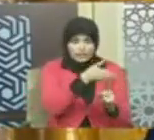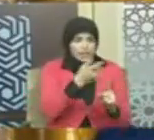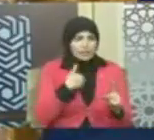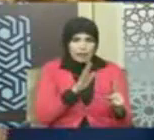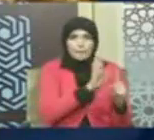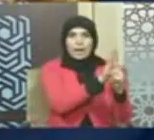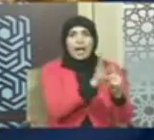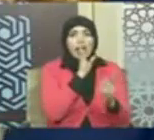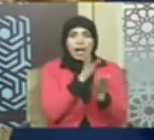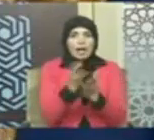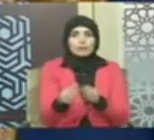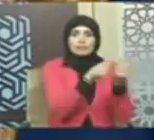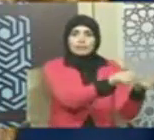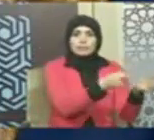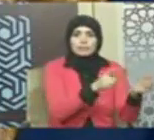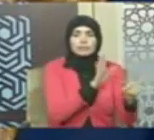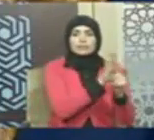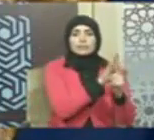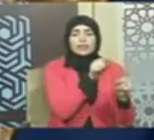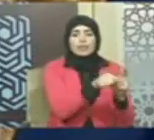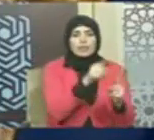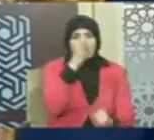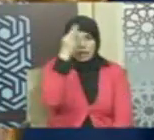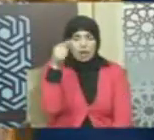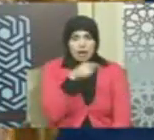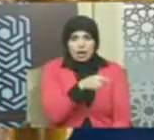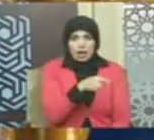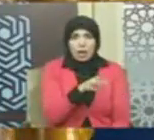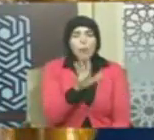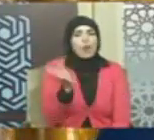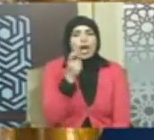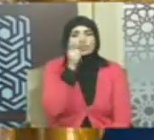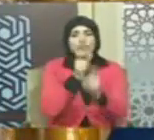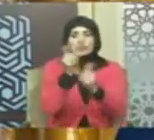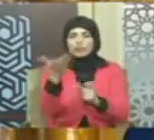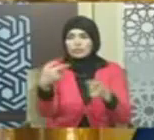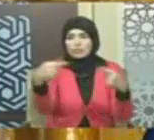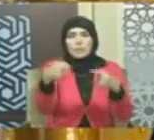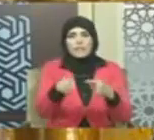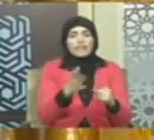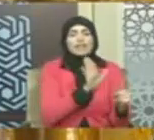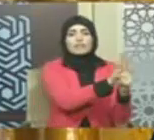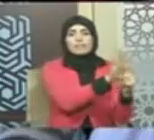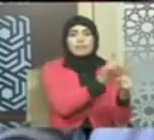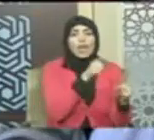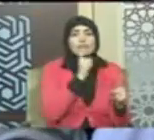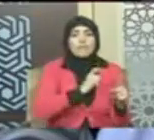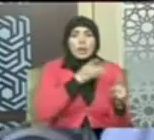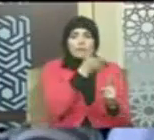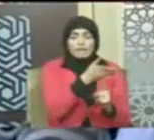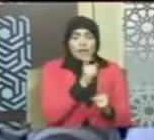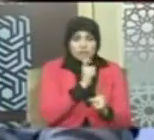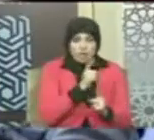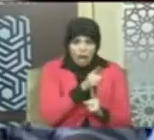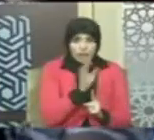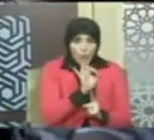حجته، وإن تخاصم راعيها وواليها، فلا الضعيف